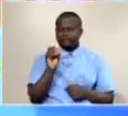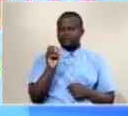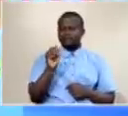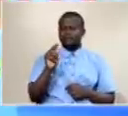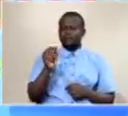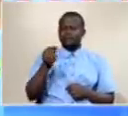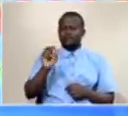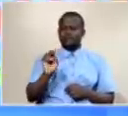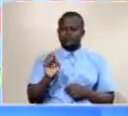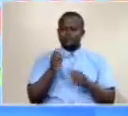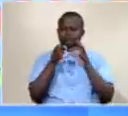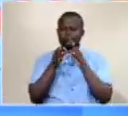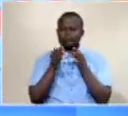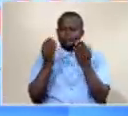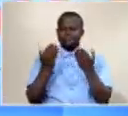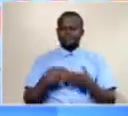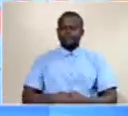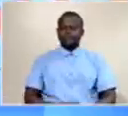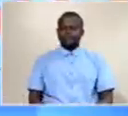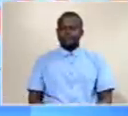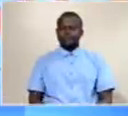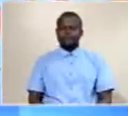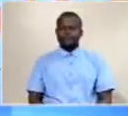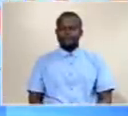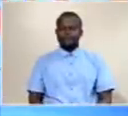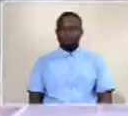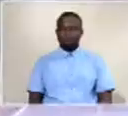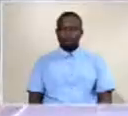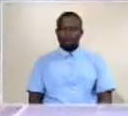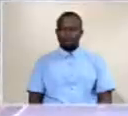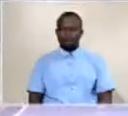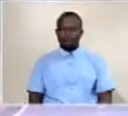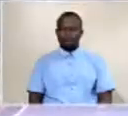Dominique Nyombayire na Jeanne Paul Biraboneye barakomeza.